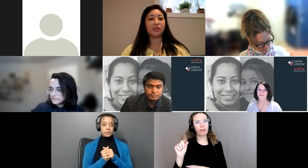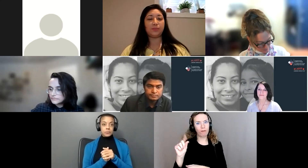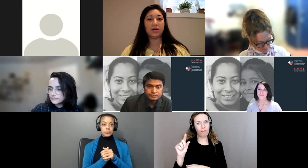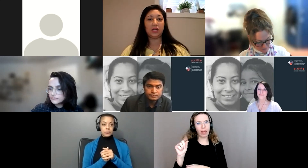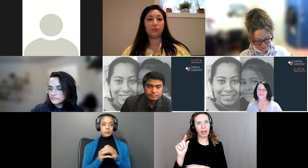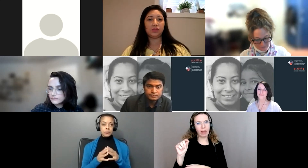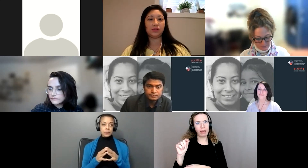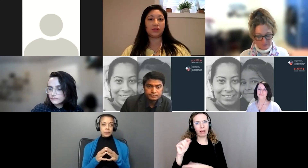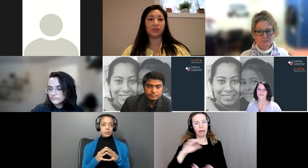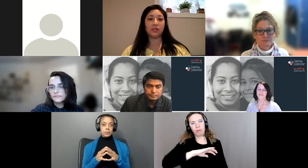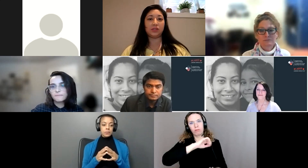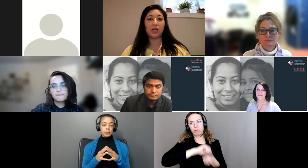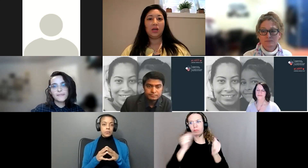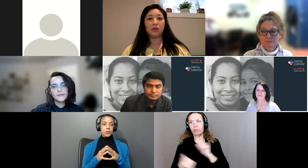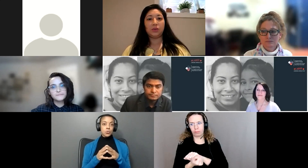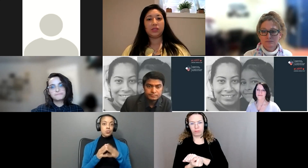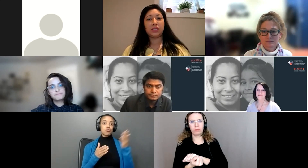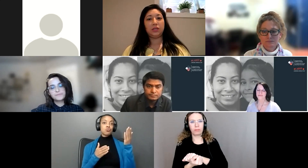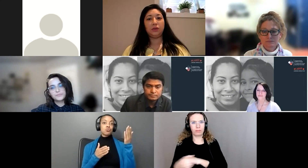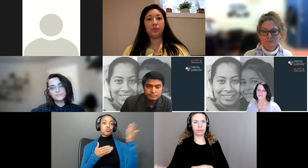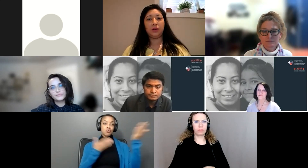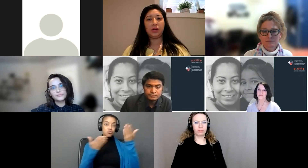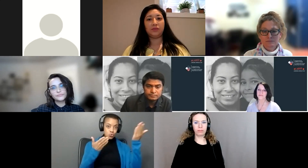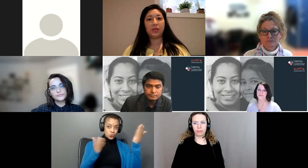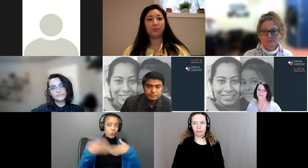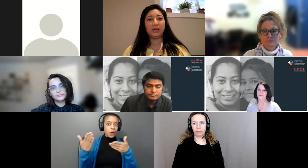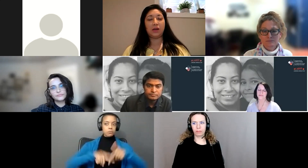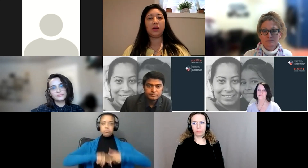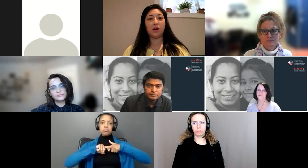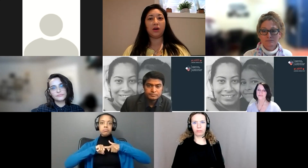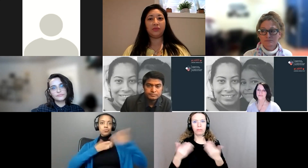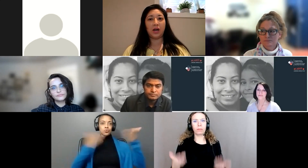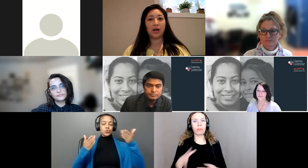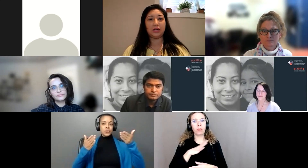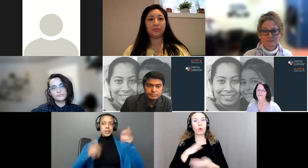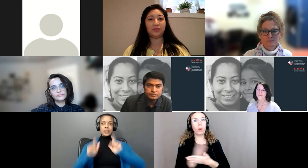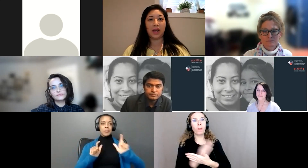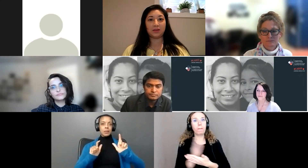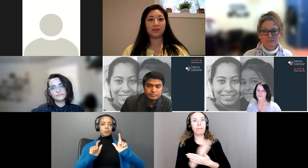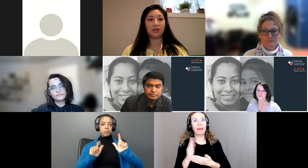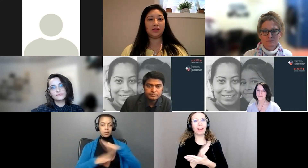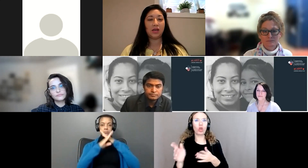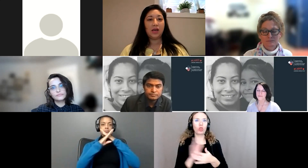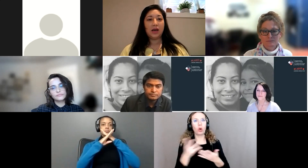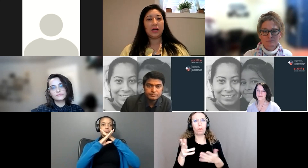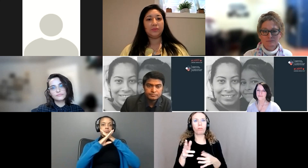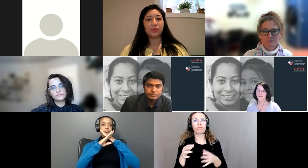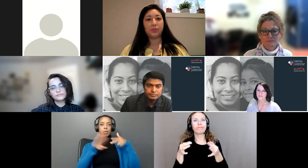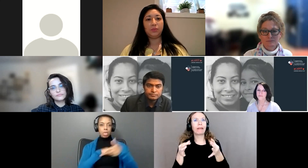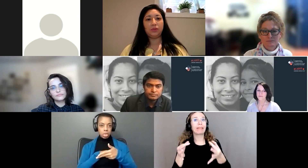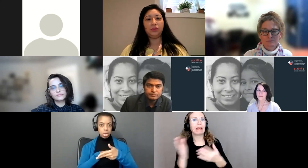les coûts et les fournisseurs de services, il y a eu une période intérimaire où des gens ont